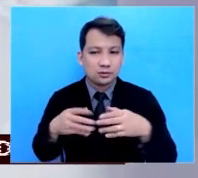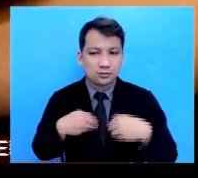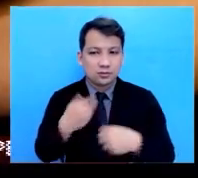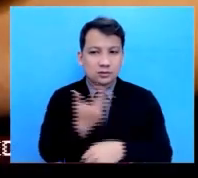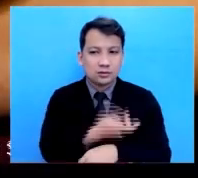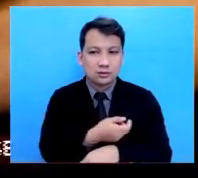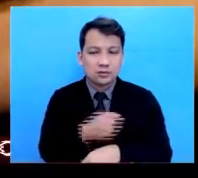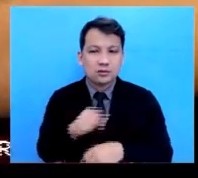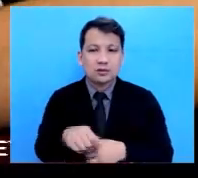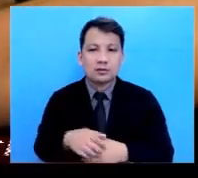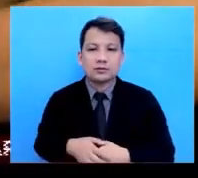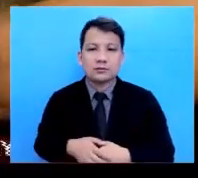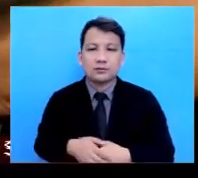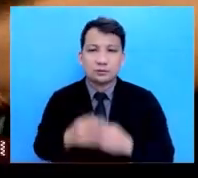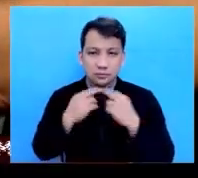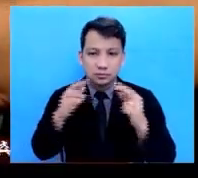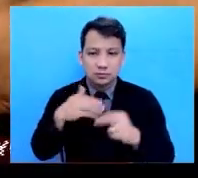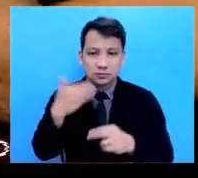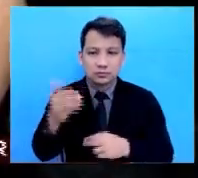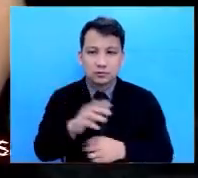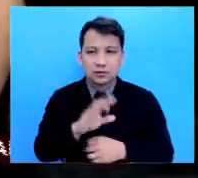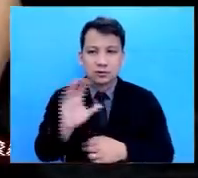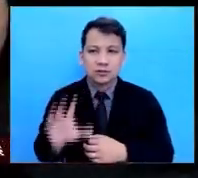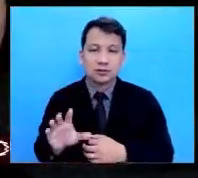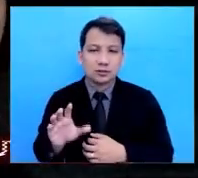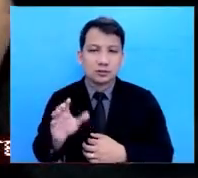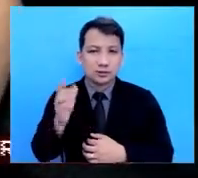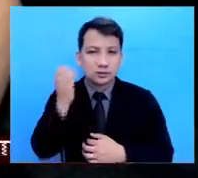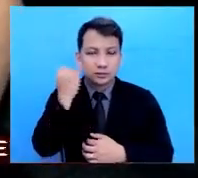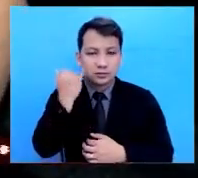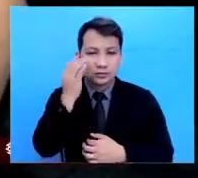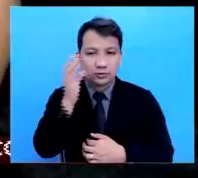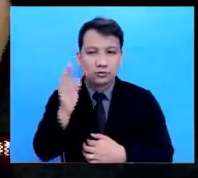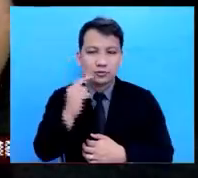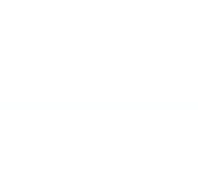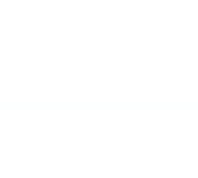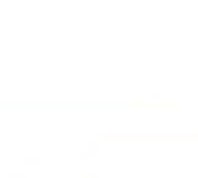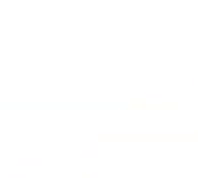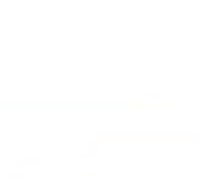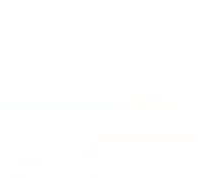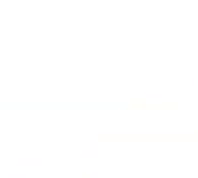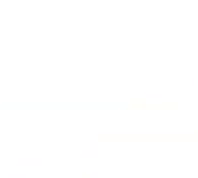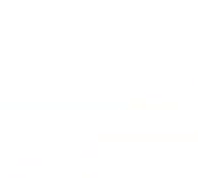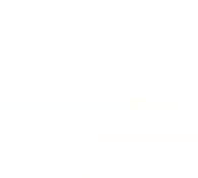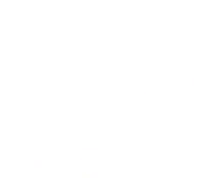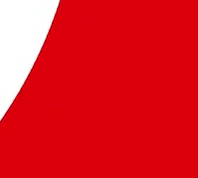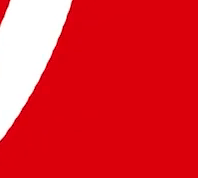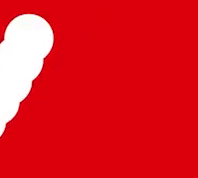shots. Nagbabalita mula sa Frontline, JC Cosico, News 5.